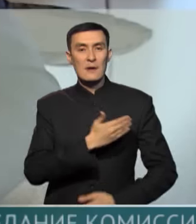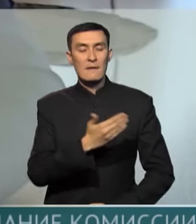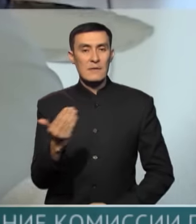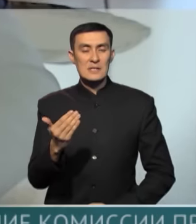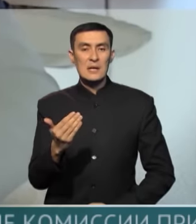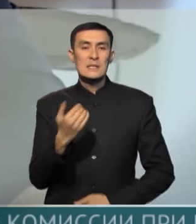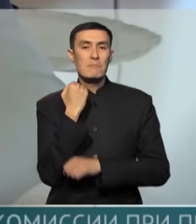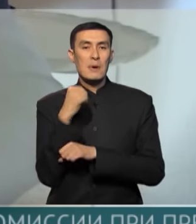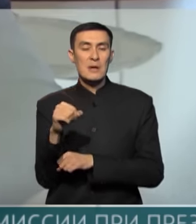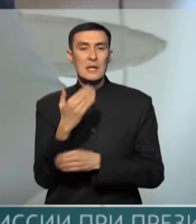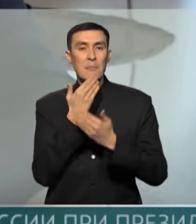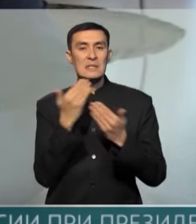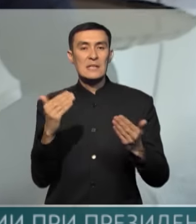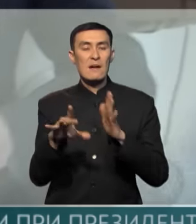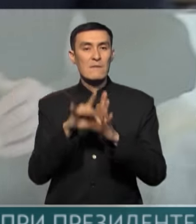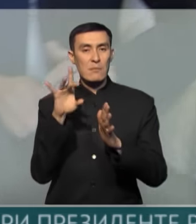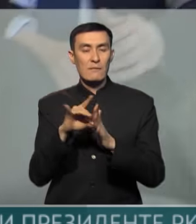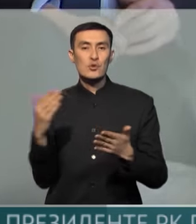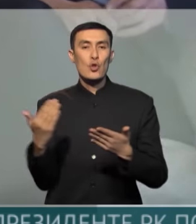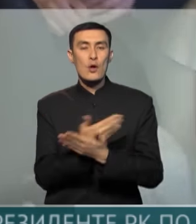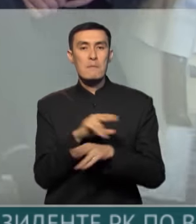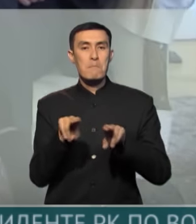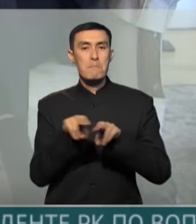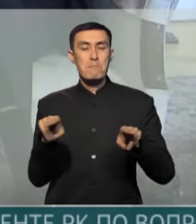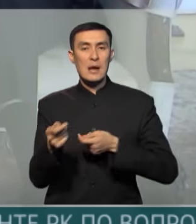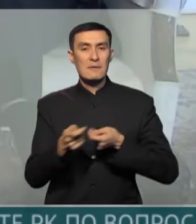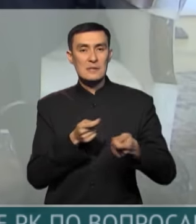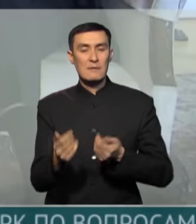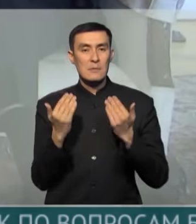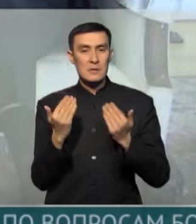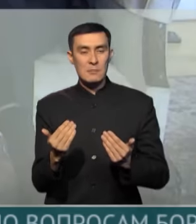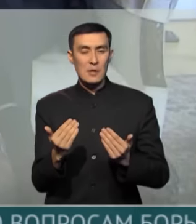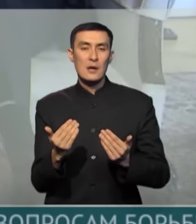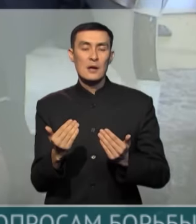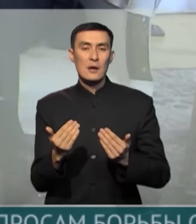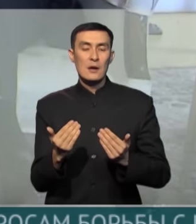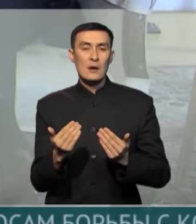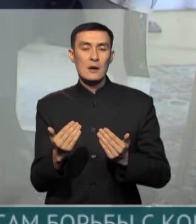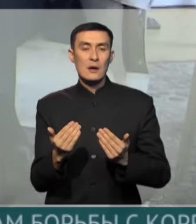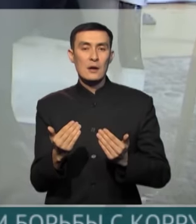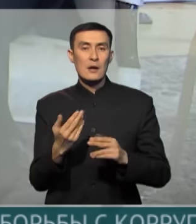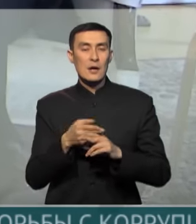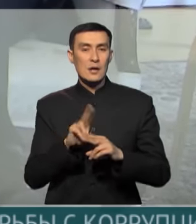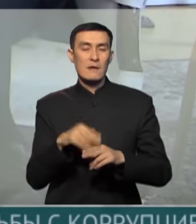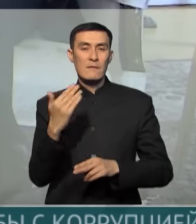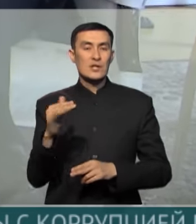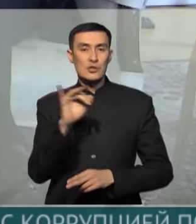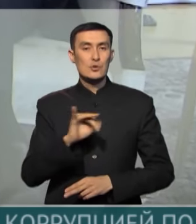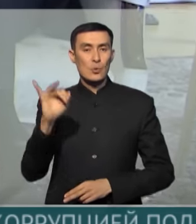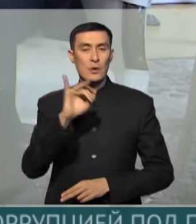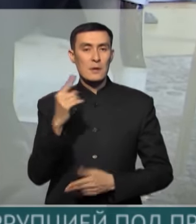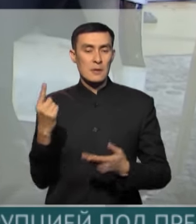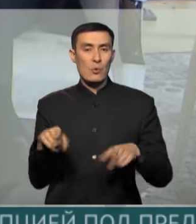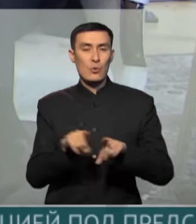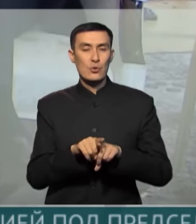последних выборах и с новым правительством. Это уникальный случай в истории вашей страны